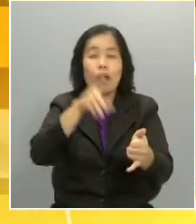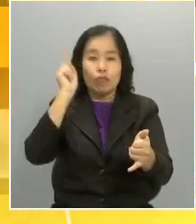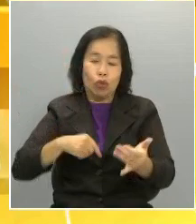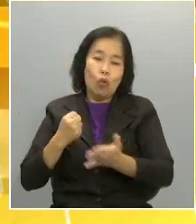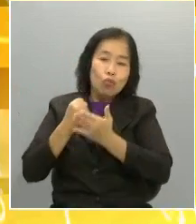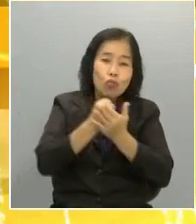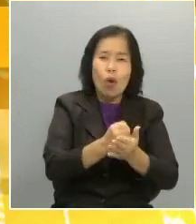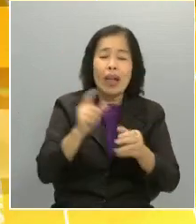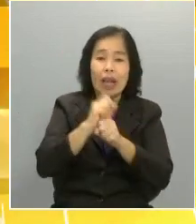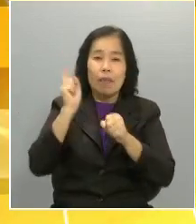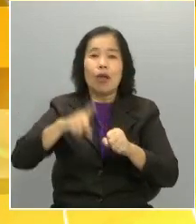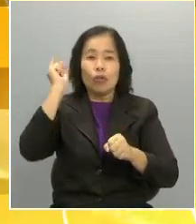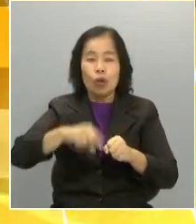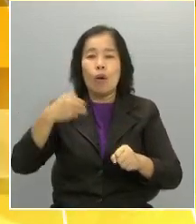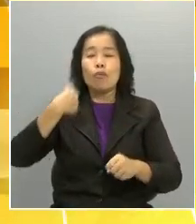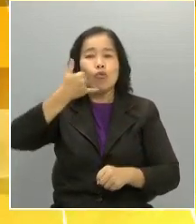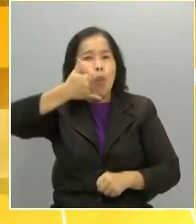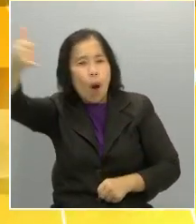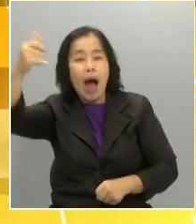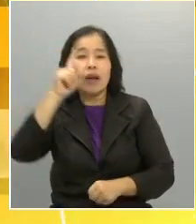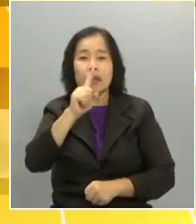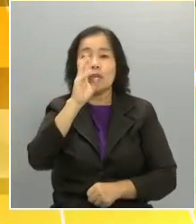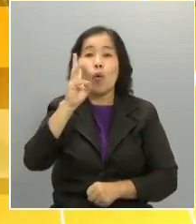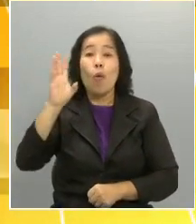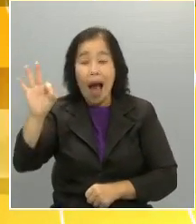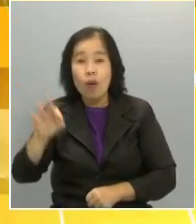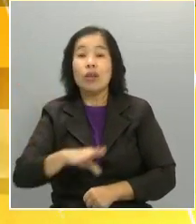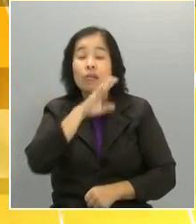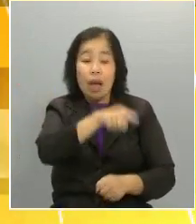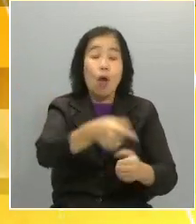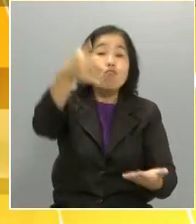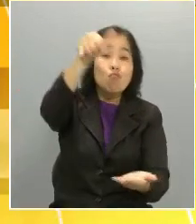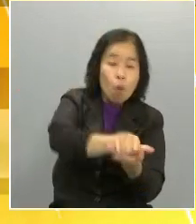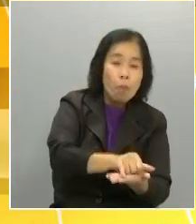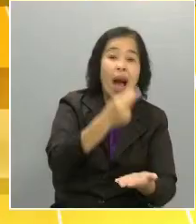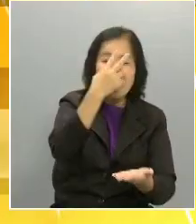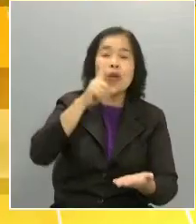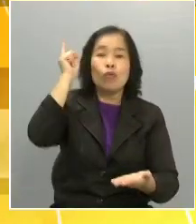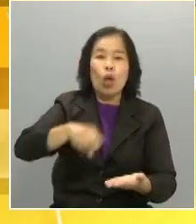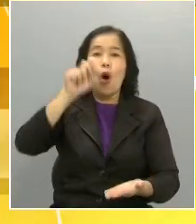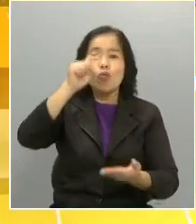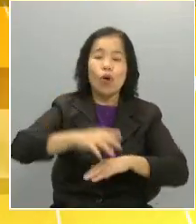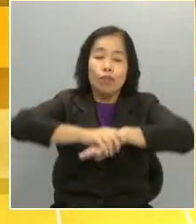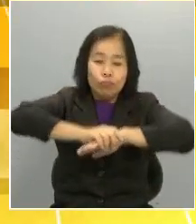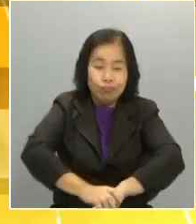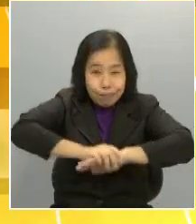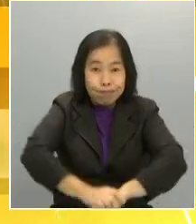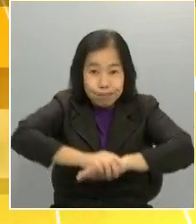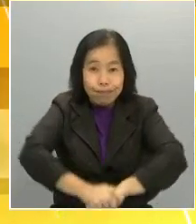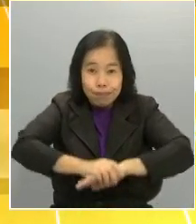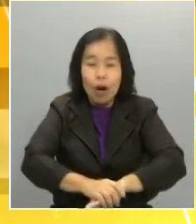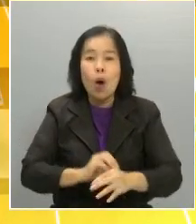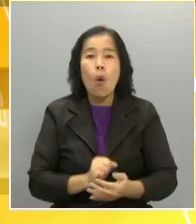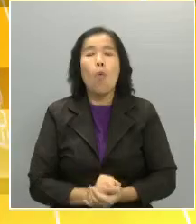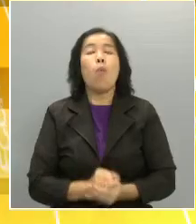ะนำให้โทร1669หากหมดสติไม่หายใจก็ให้รีบทำ CPR โอ้โหนี่เป็นข้อส